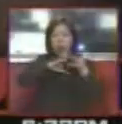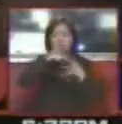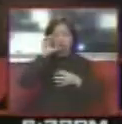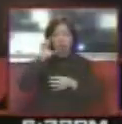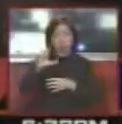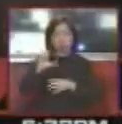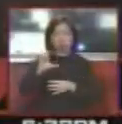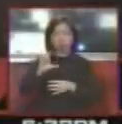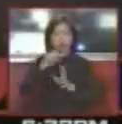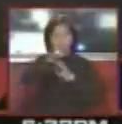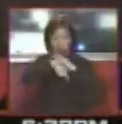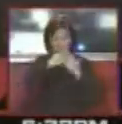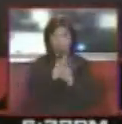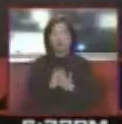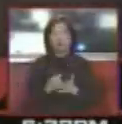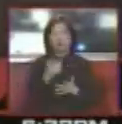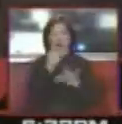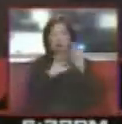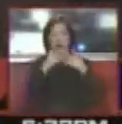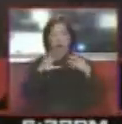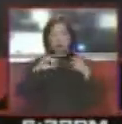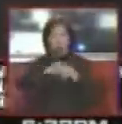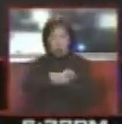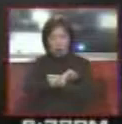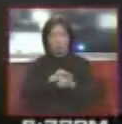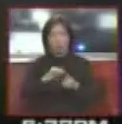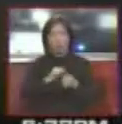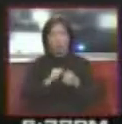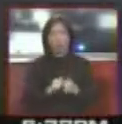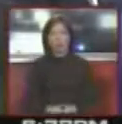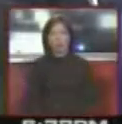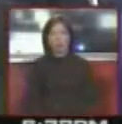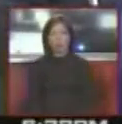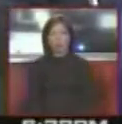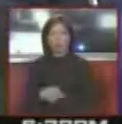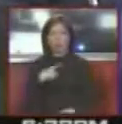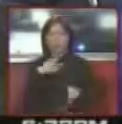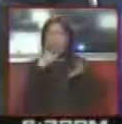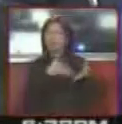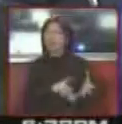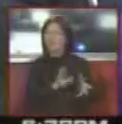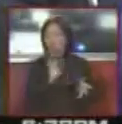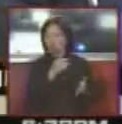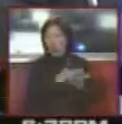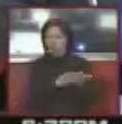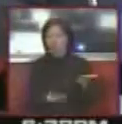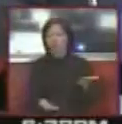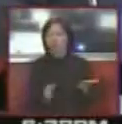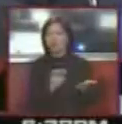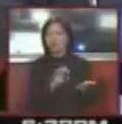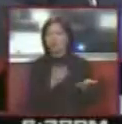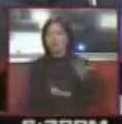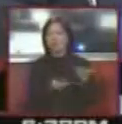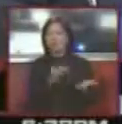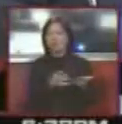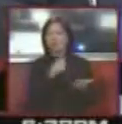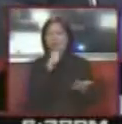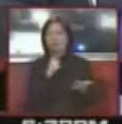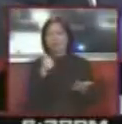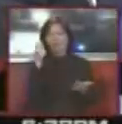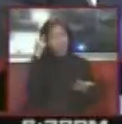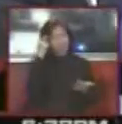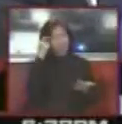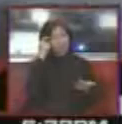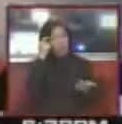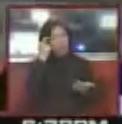oras bago tuluyang napatay ang sunog. May naiwan lang daw na mga gamit. Siguro hindi pa natin malaman kung anong gamit